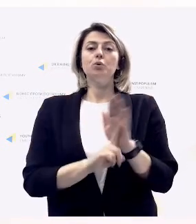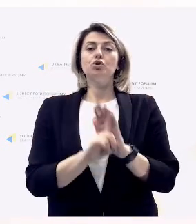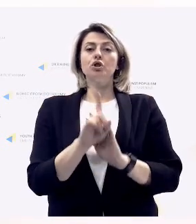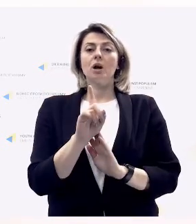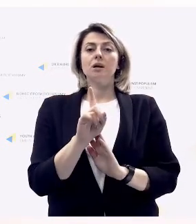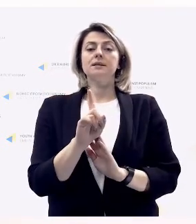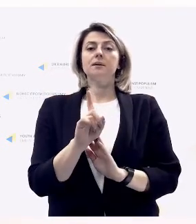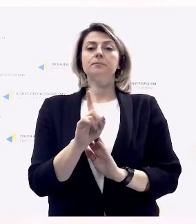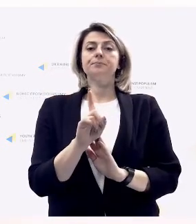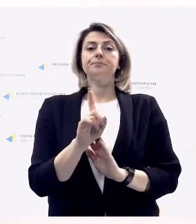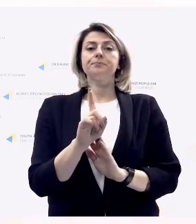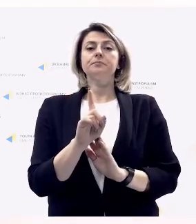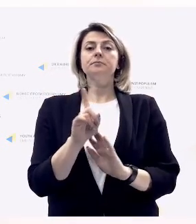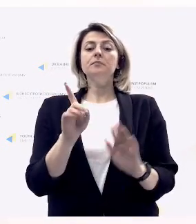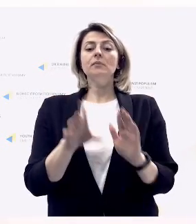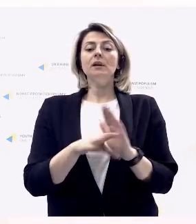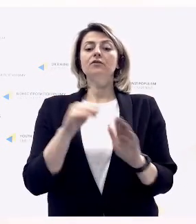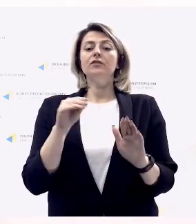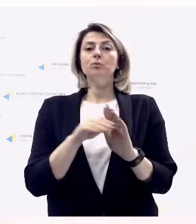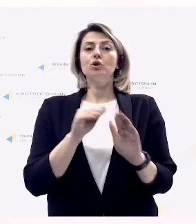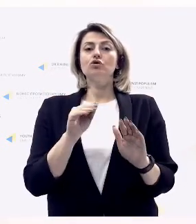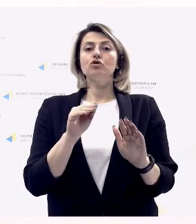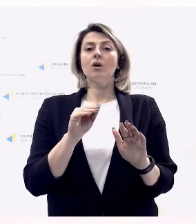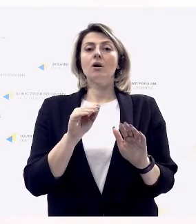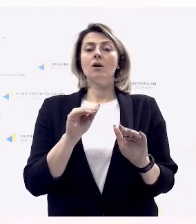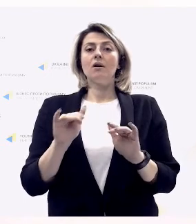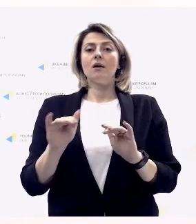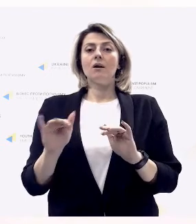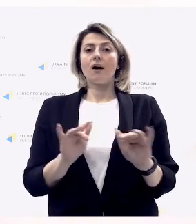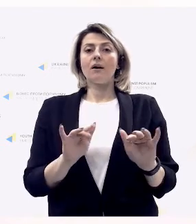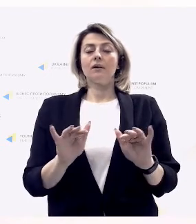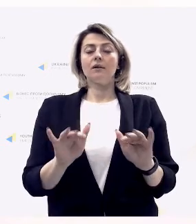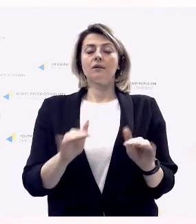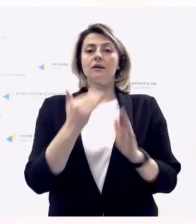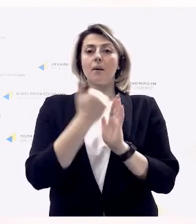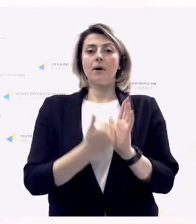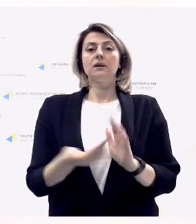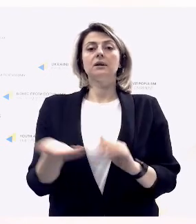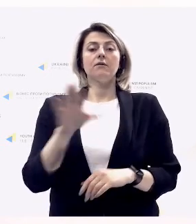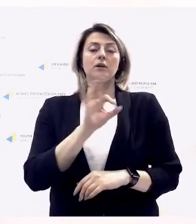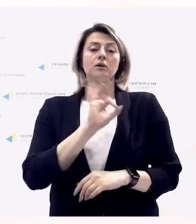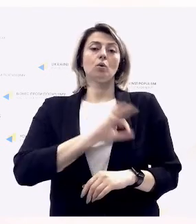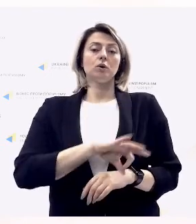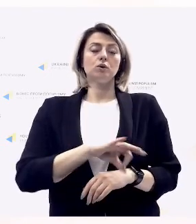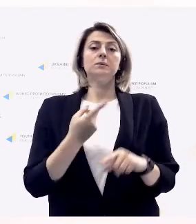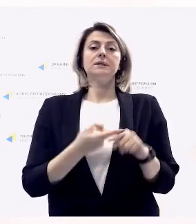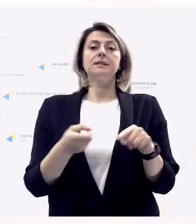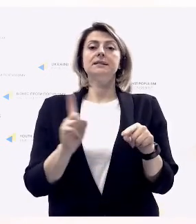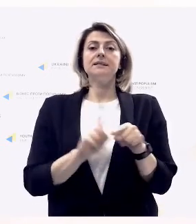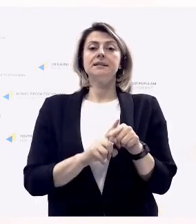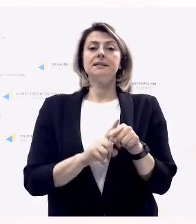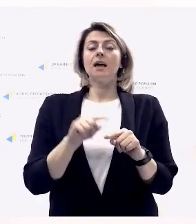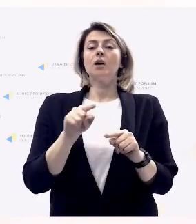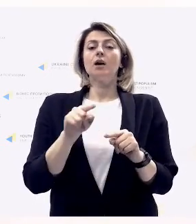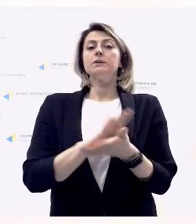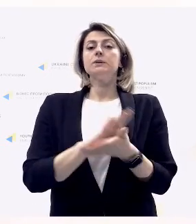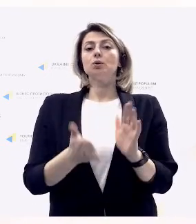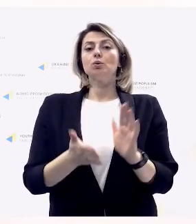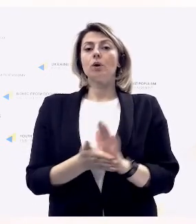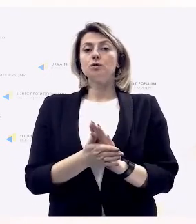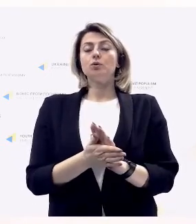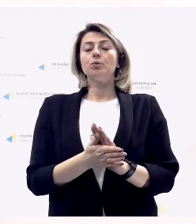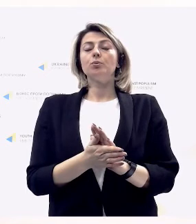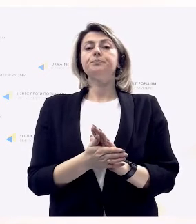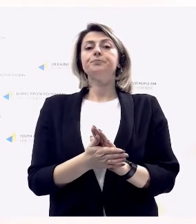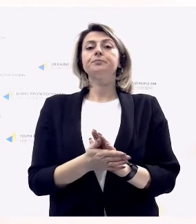починається виборча кампанія. Давайте користуємось цією ситуацією